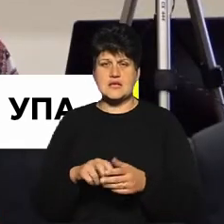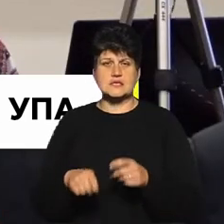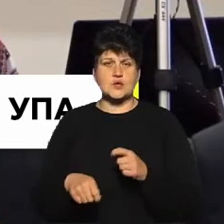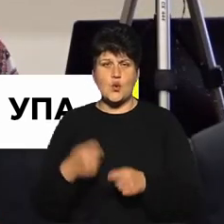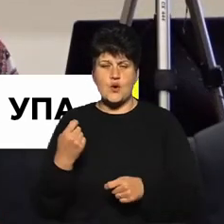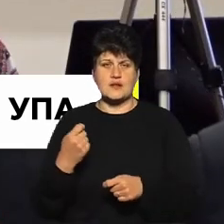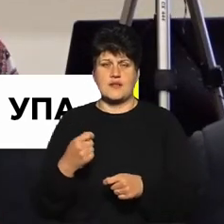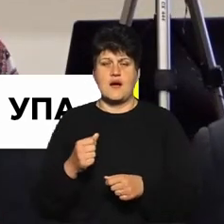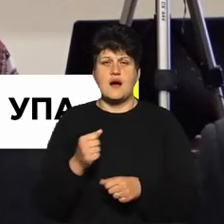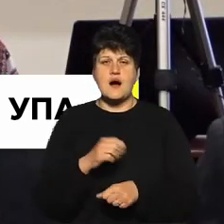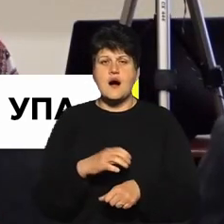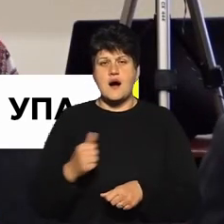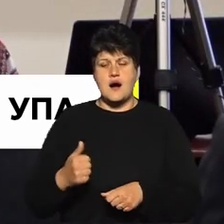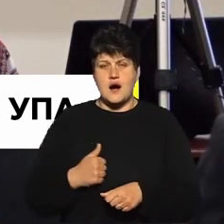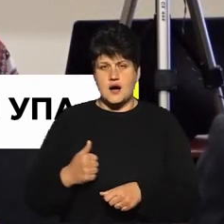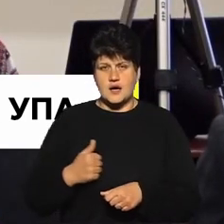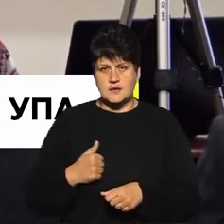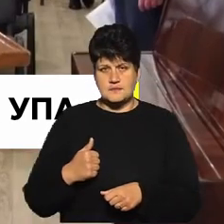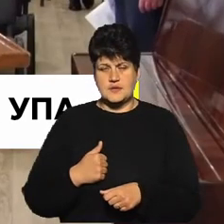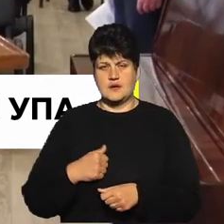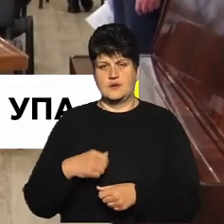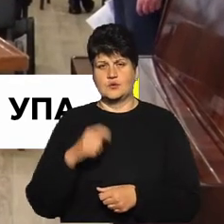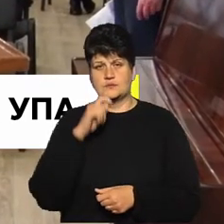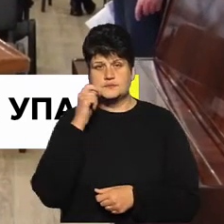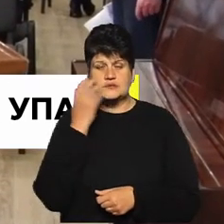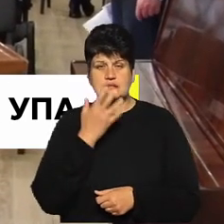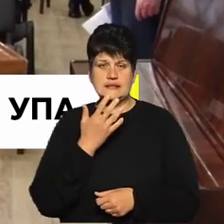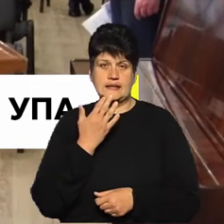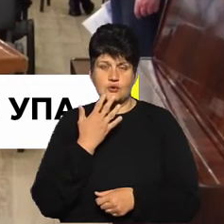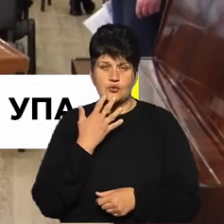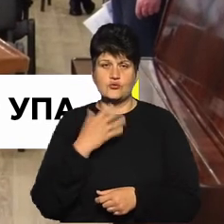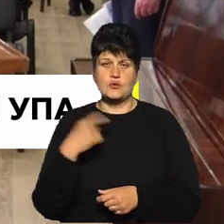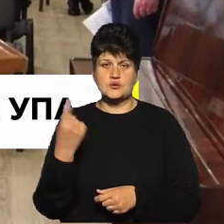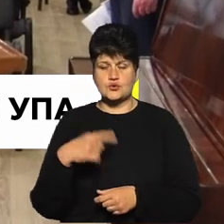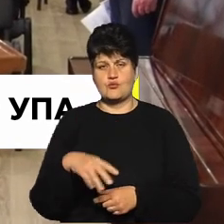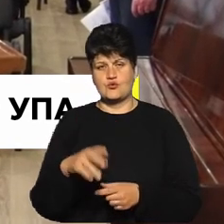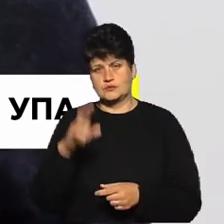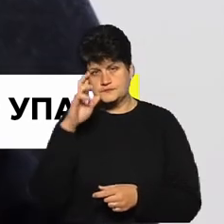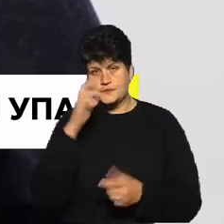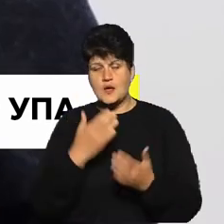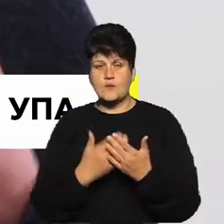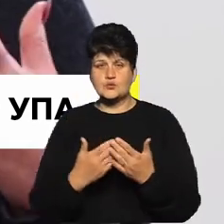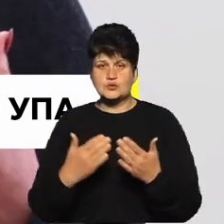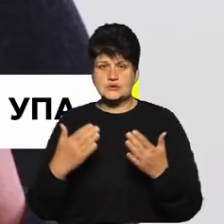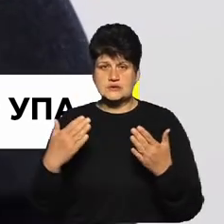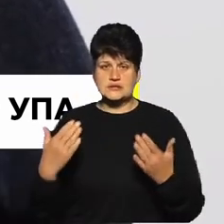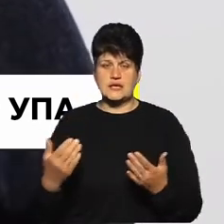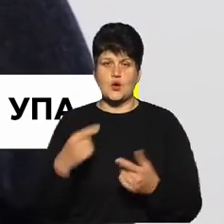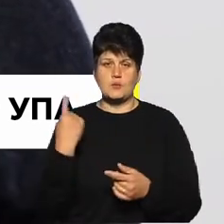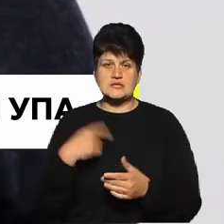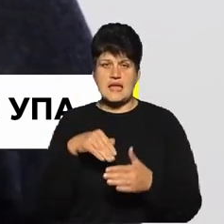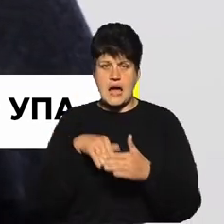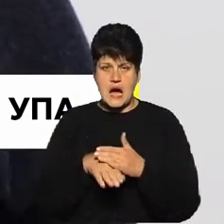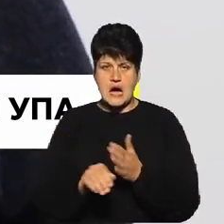час науково-практичної конференції у Тернопільському обласному краєзнавчому музеї науковці, працівники музею та обласного архіву